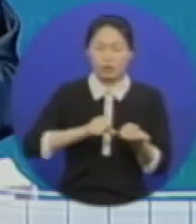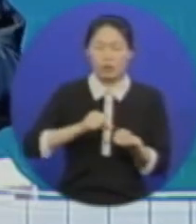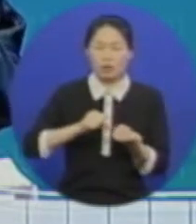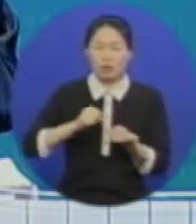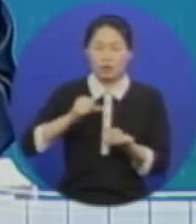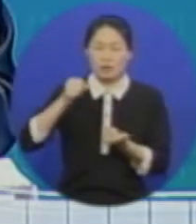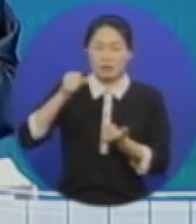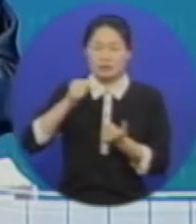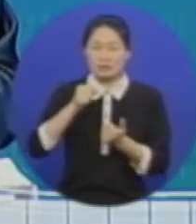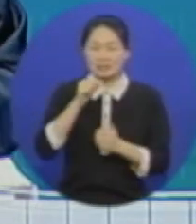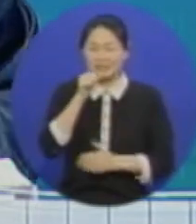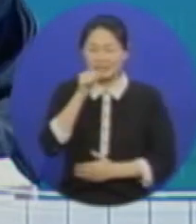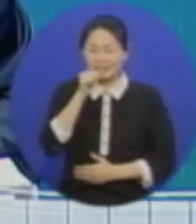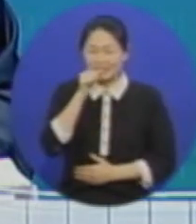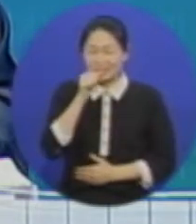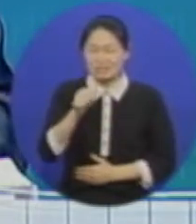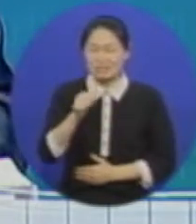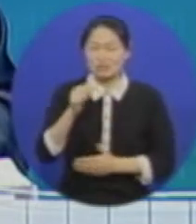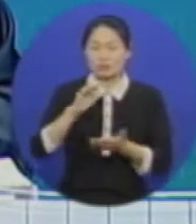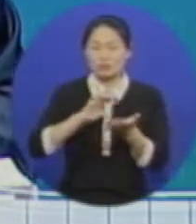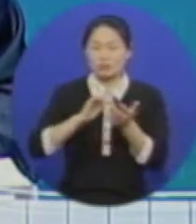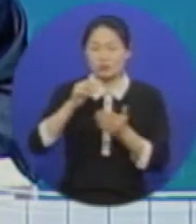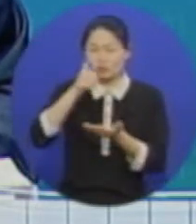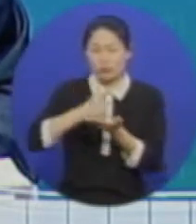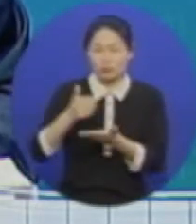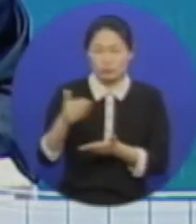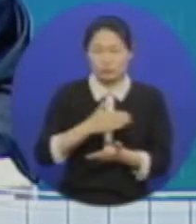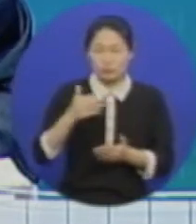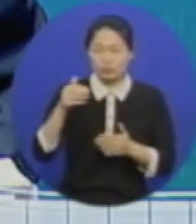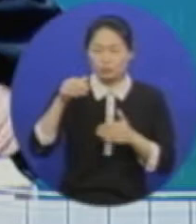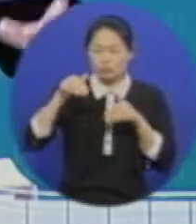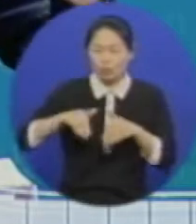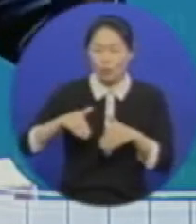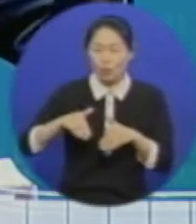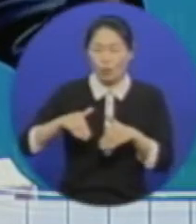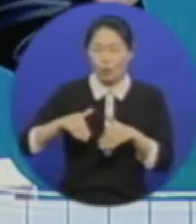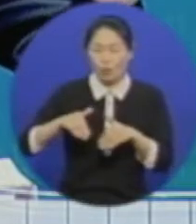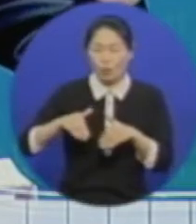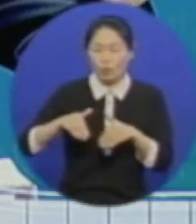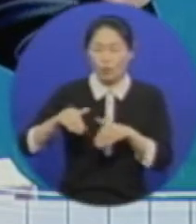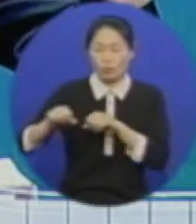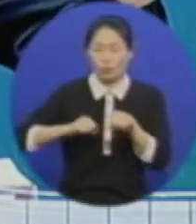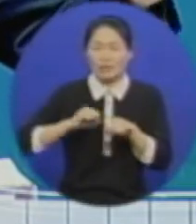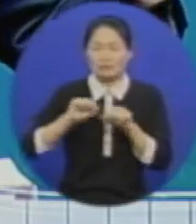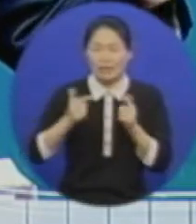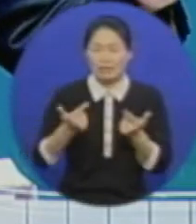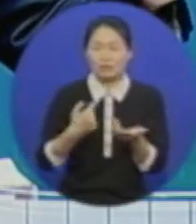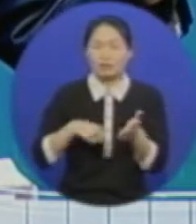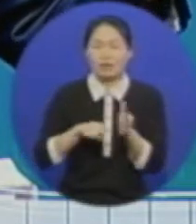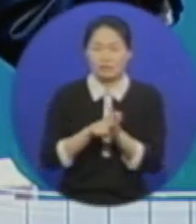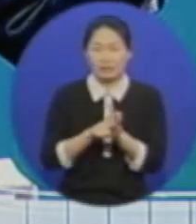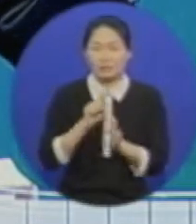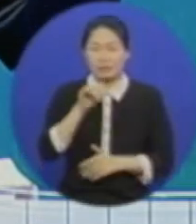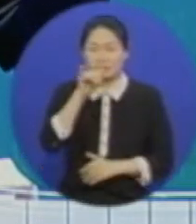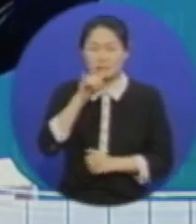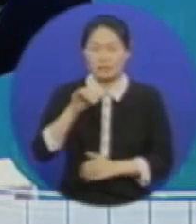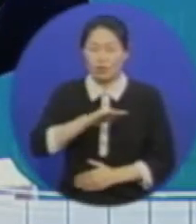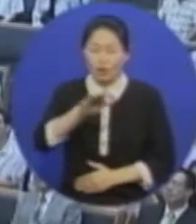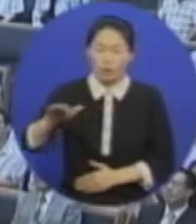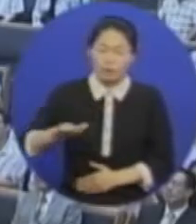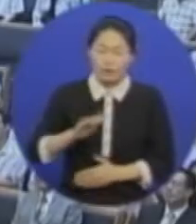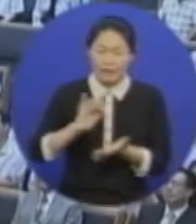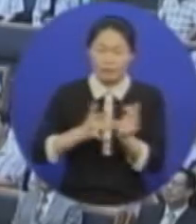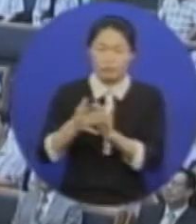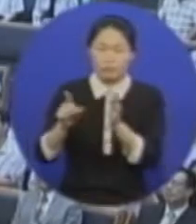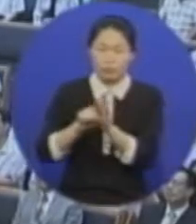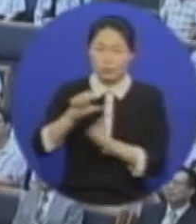죄에게 종 노릇 하지 아니하려 함이니 여러분이 예수 믿으시고 십자가의 은혜를 여러분